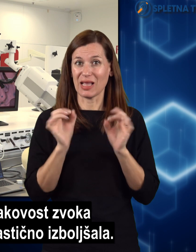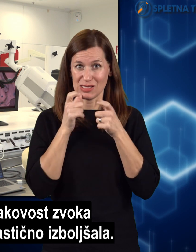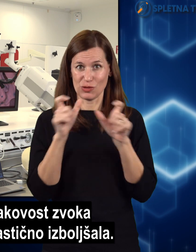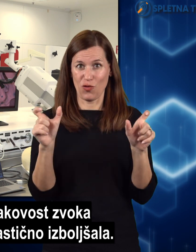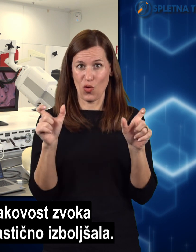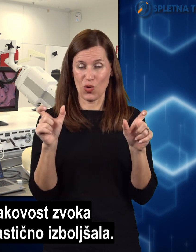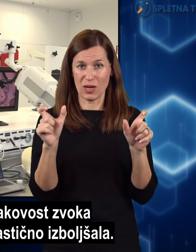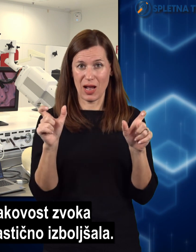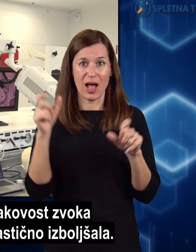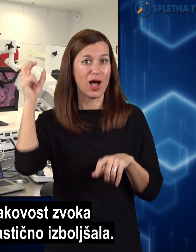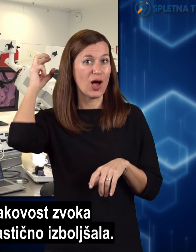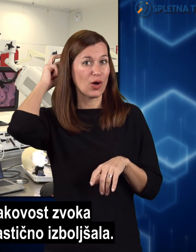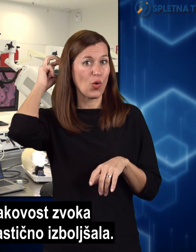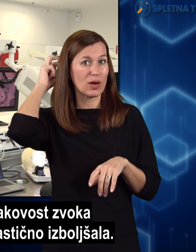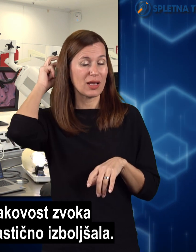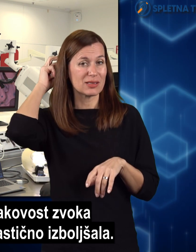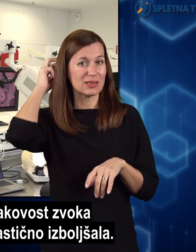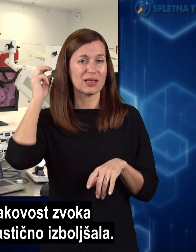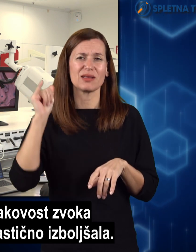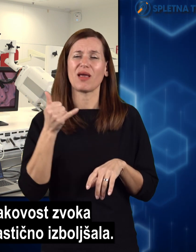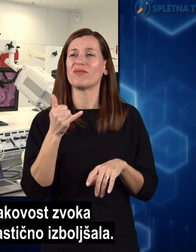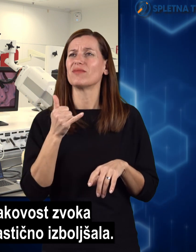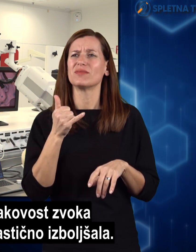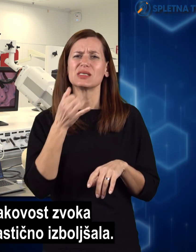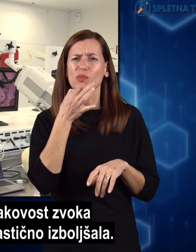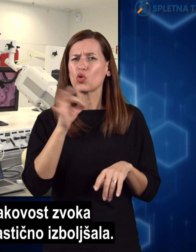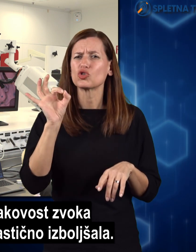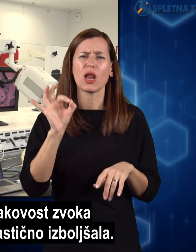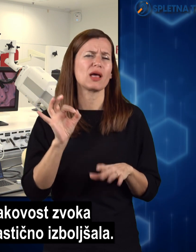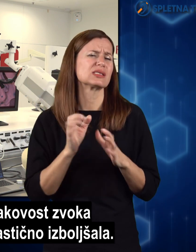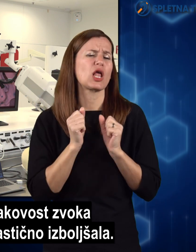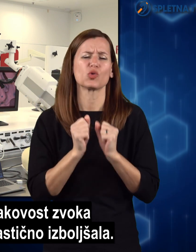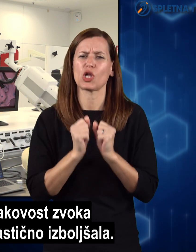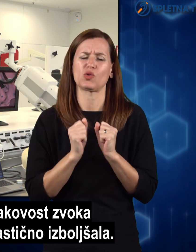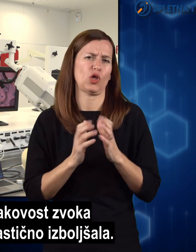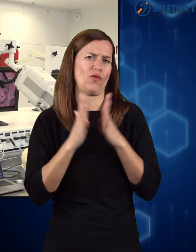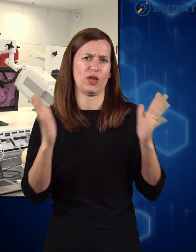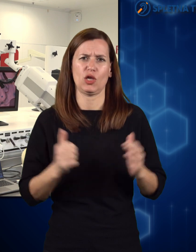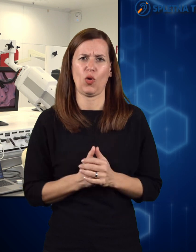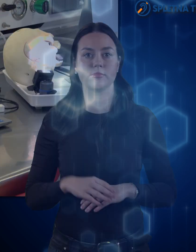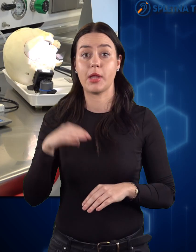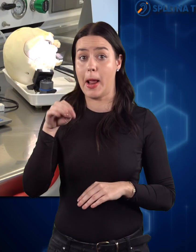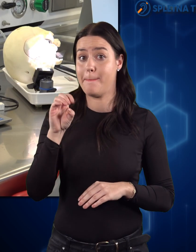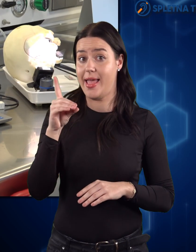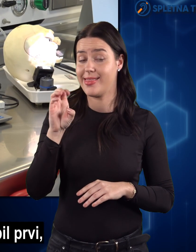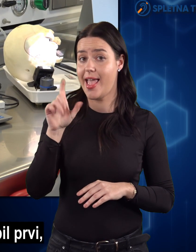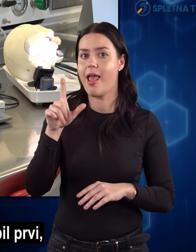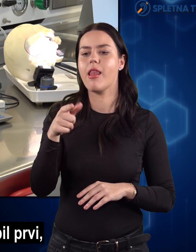the sound quality of cochlear implants has improved drastically.